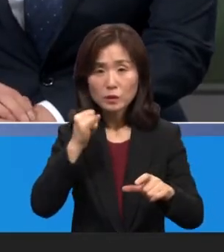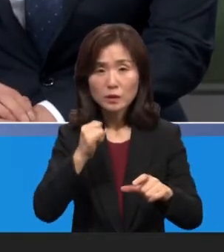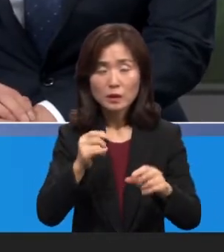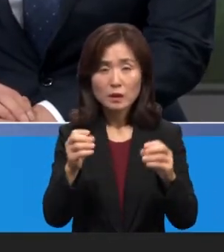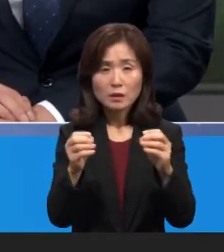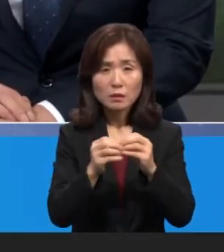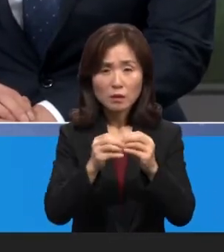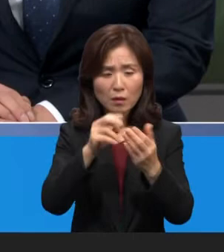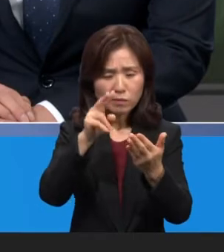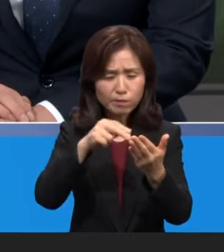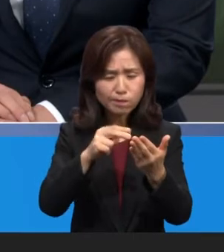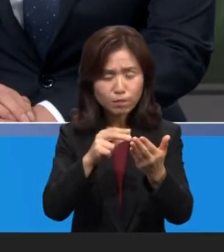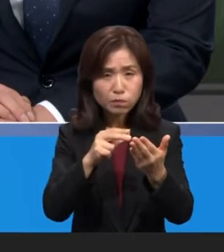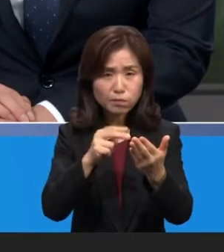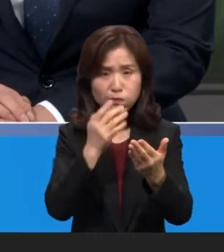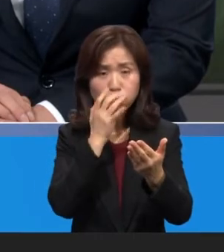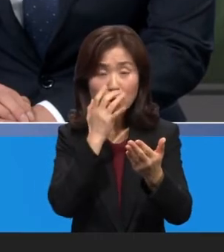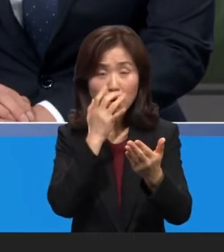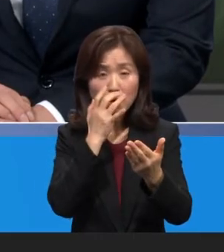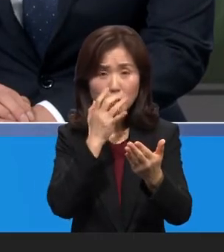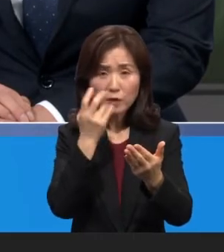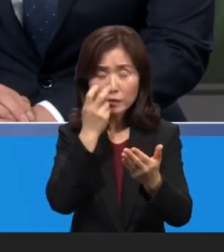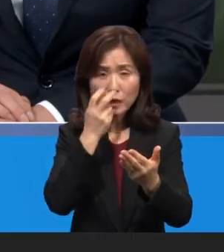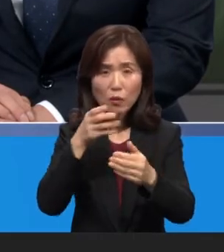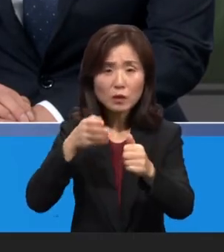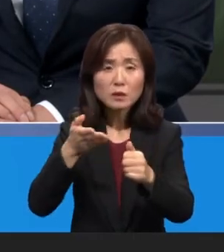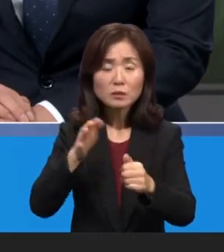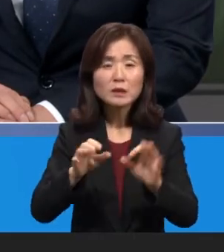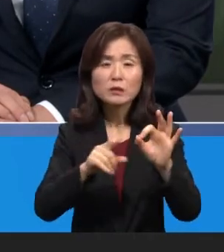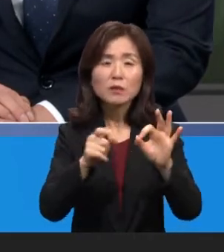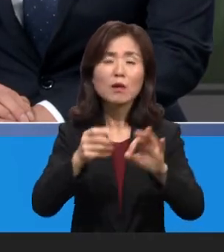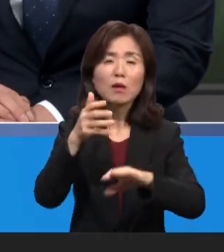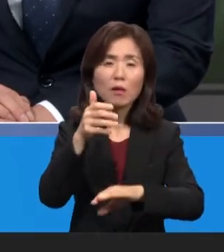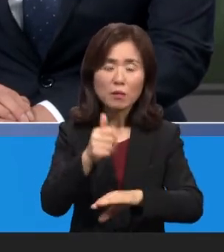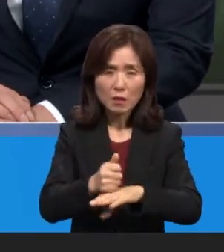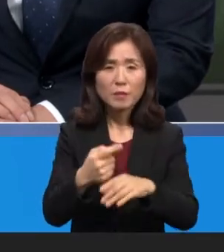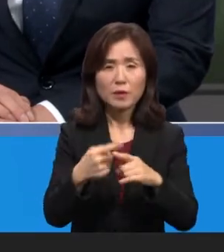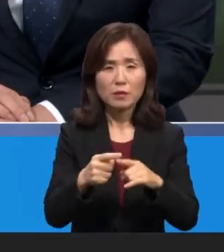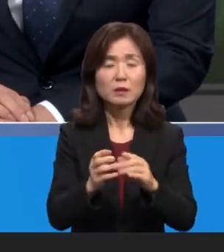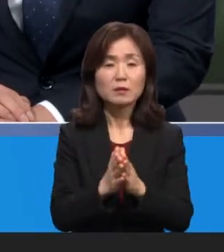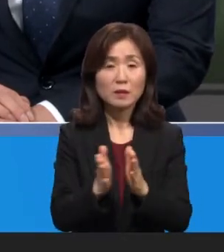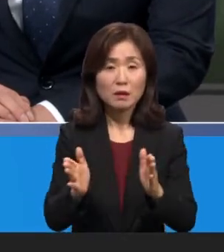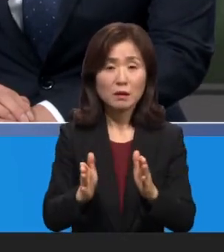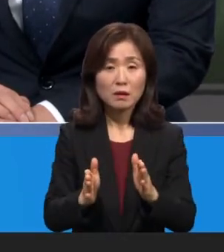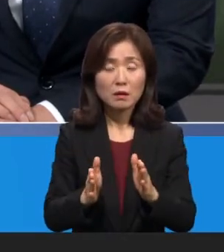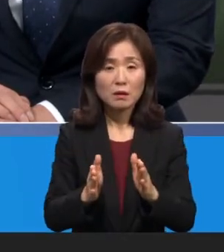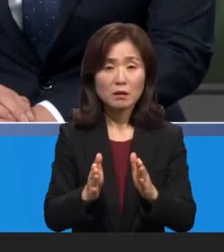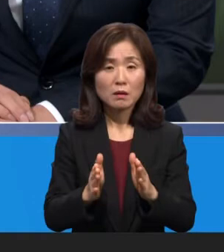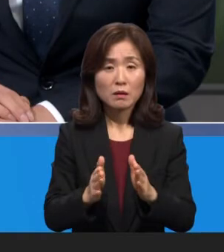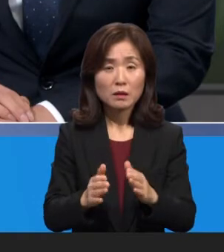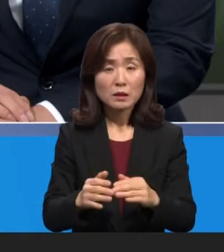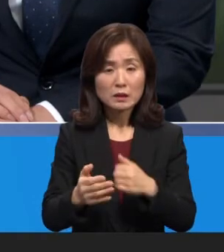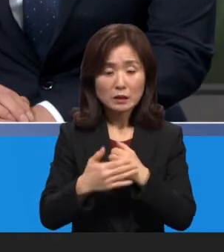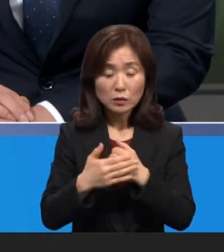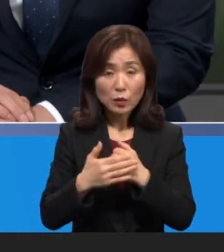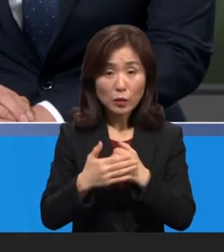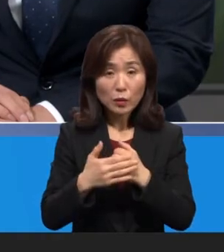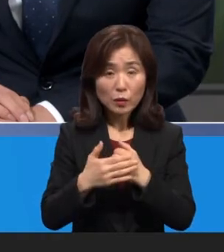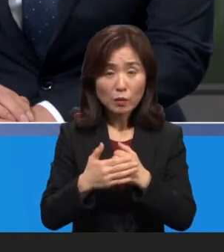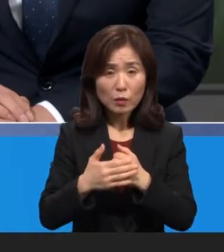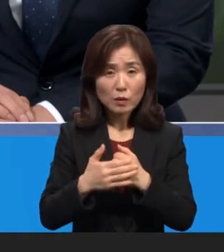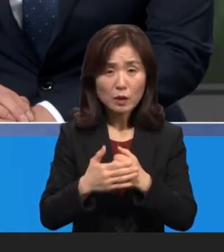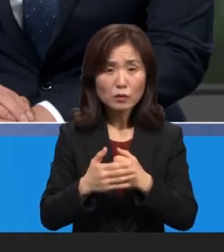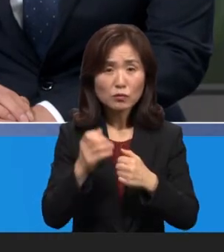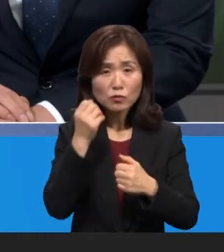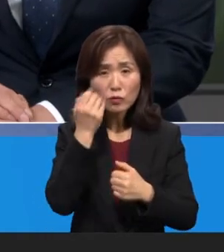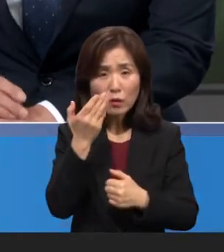검사를 요청했지만 10월 말이 다 되어서야 평가 절차가 시작됐다 면서 당연한 지원에 시작하는데 9개월이 나 벌려 선 안 된다고